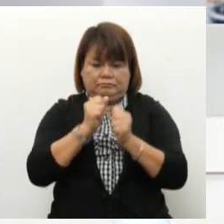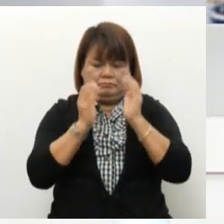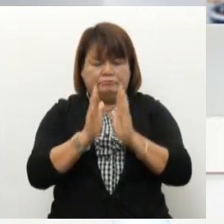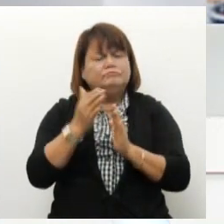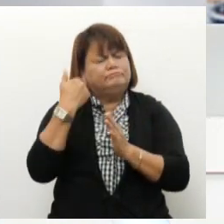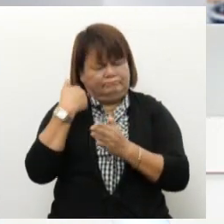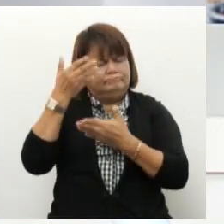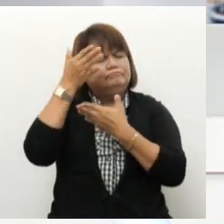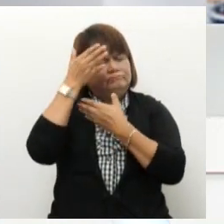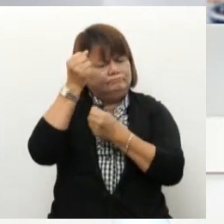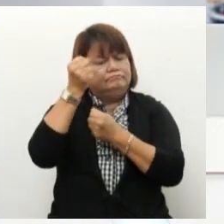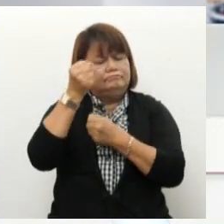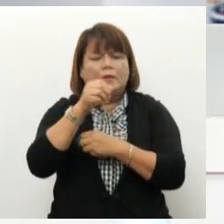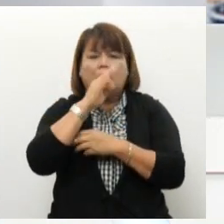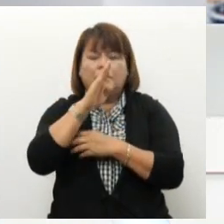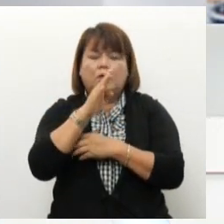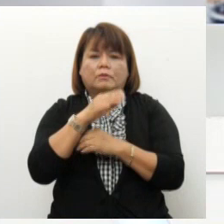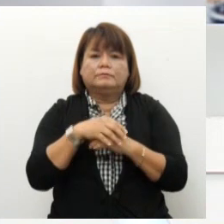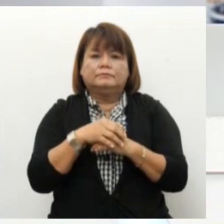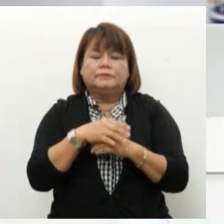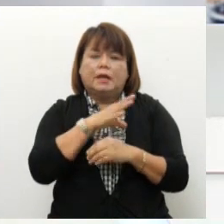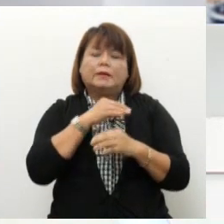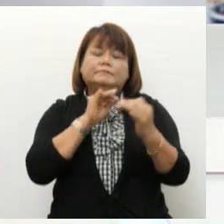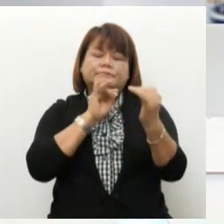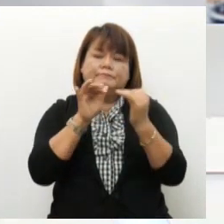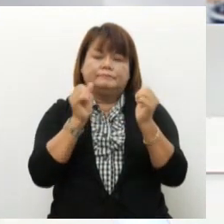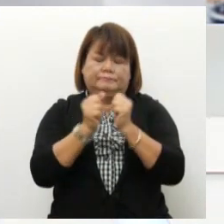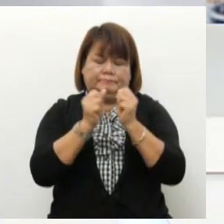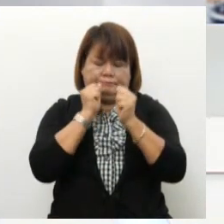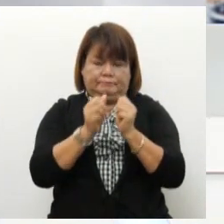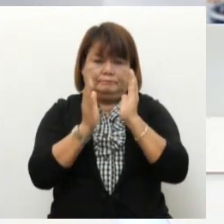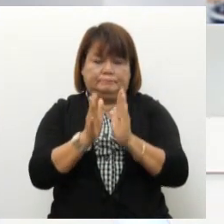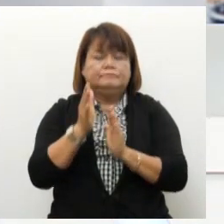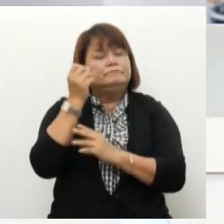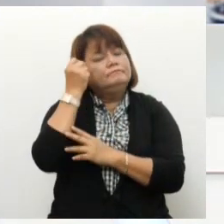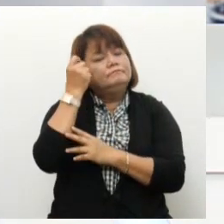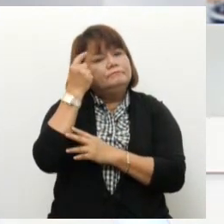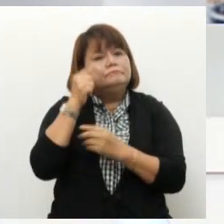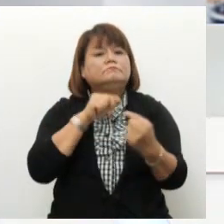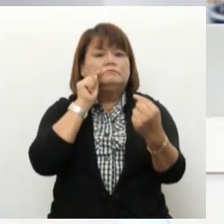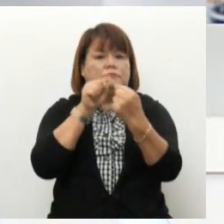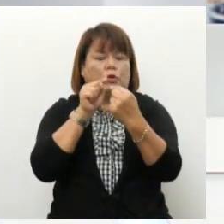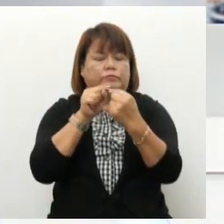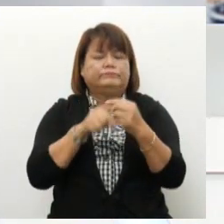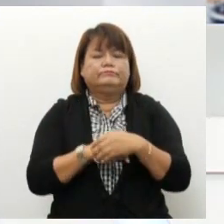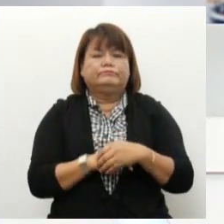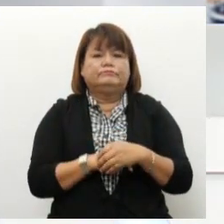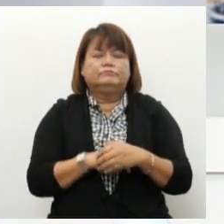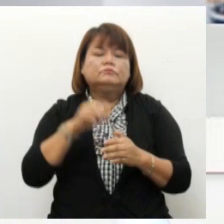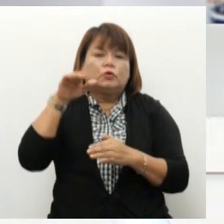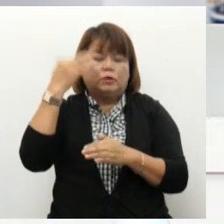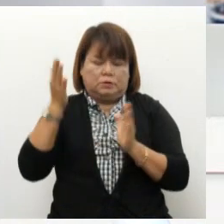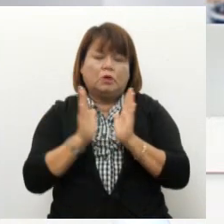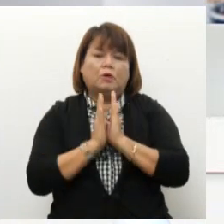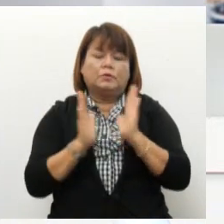ใจมาบอกกล่าวหรือสื่อสารกับทุกท่านให้มีความเข้าใจตรงกันนะครับก่อนอื่นก็ต้องขอขอบคุ